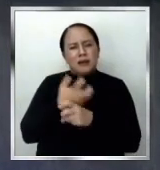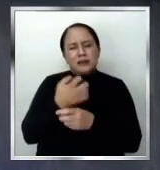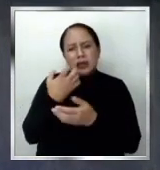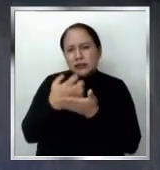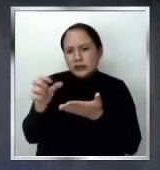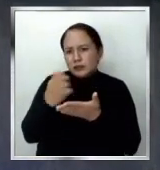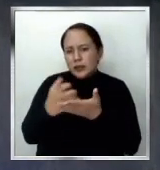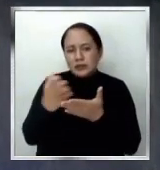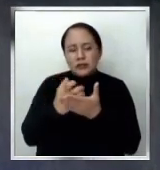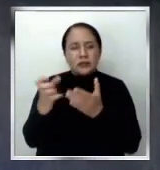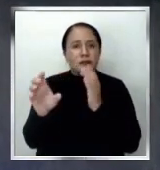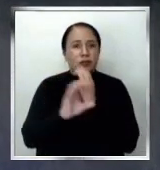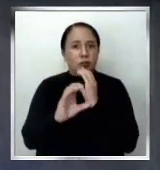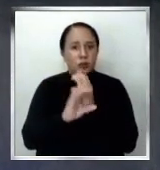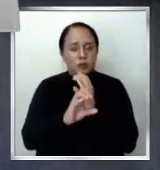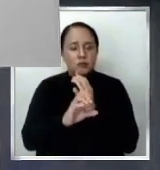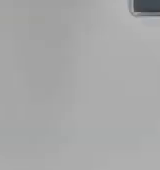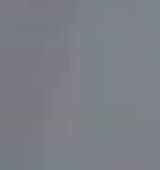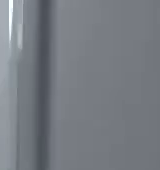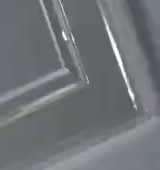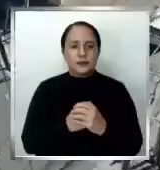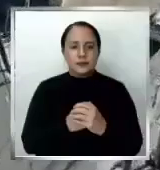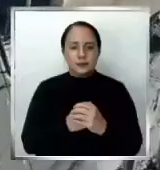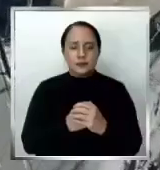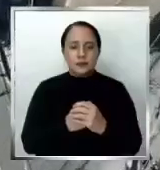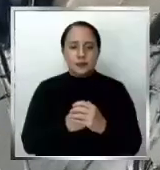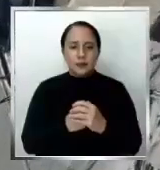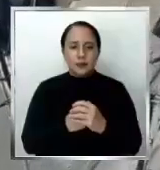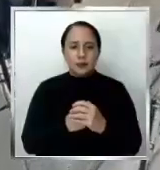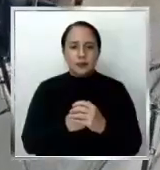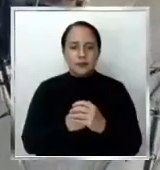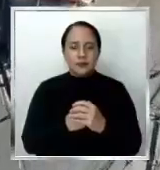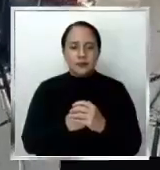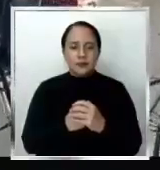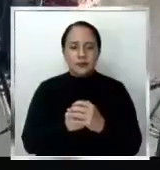nila. Nakatutok si Joseph Moro.